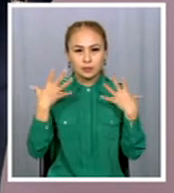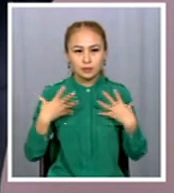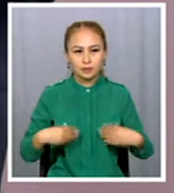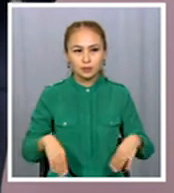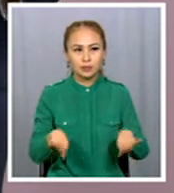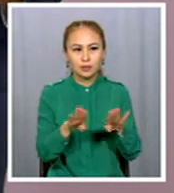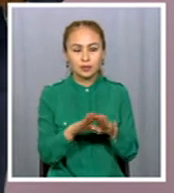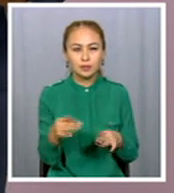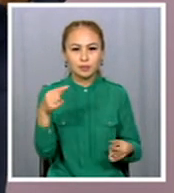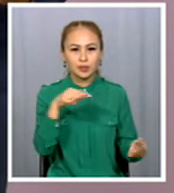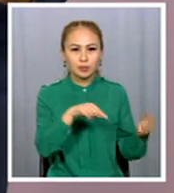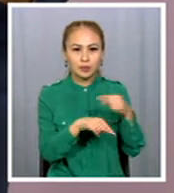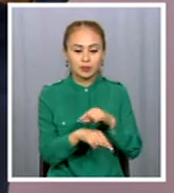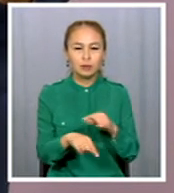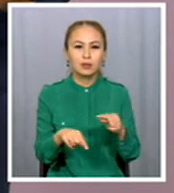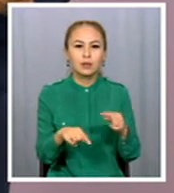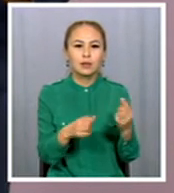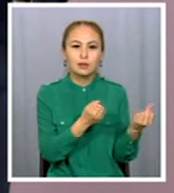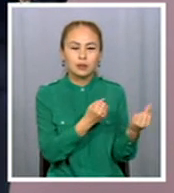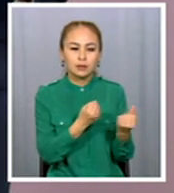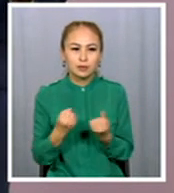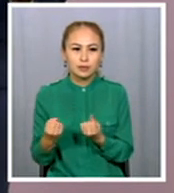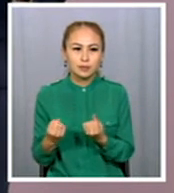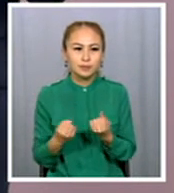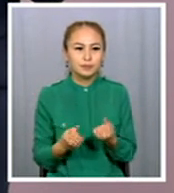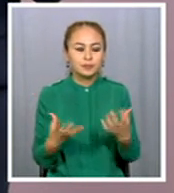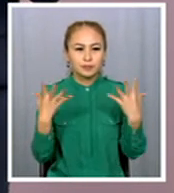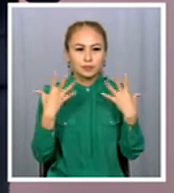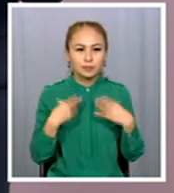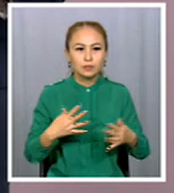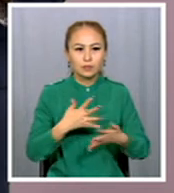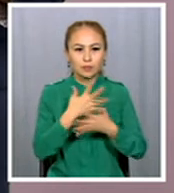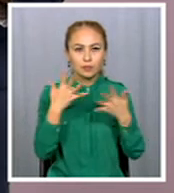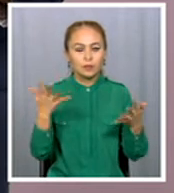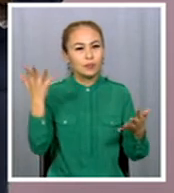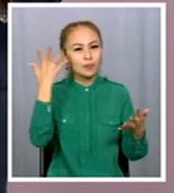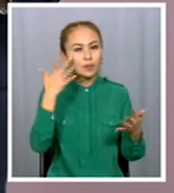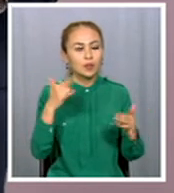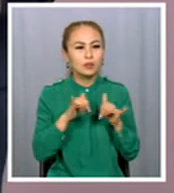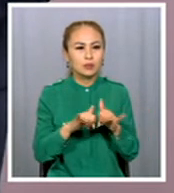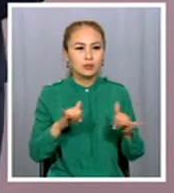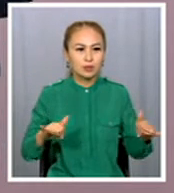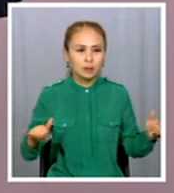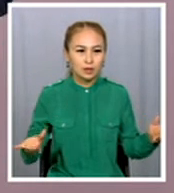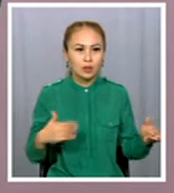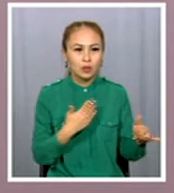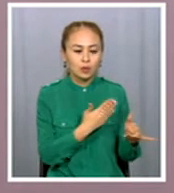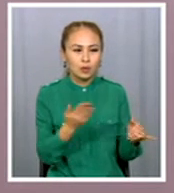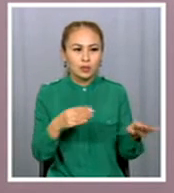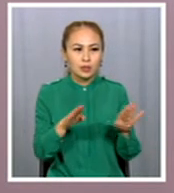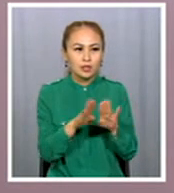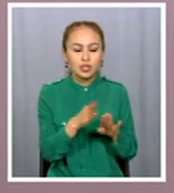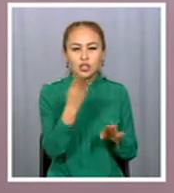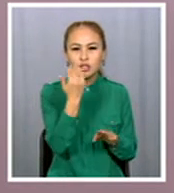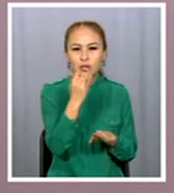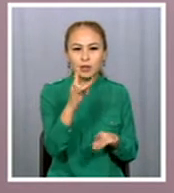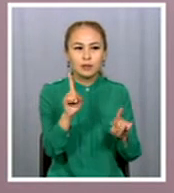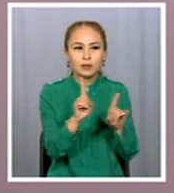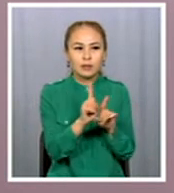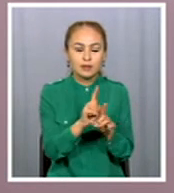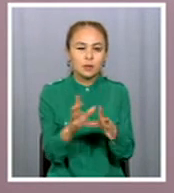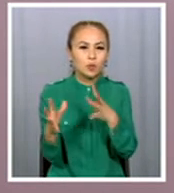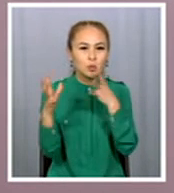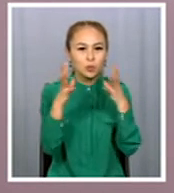бір-біріне тартылады. Денелер үлкен болған сайын, олар шар тәрізді